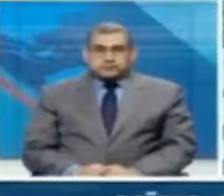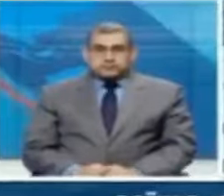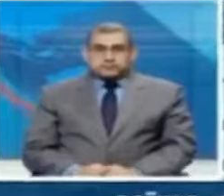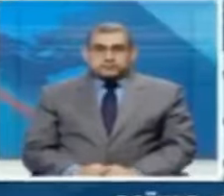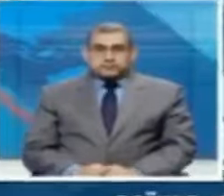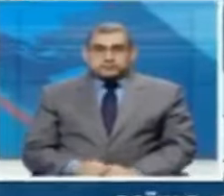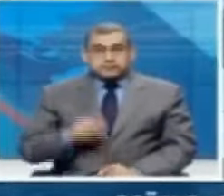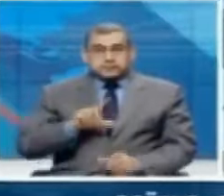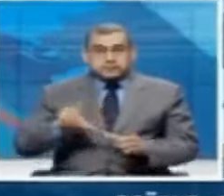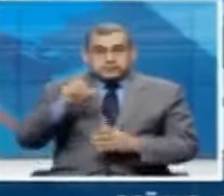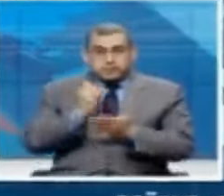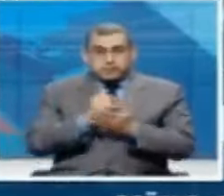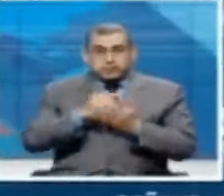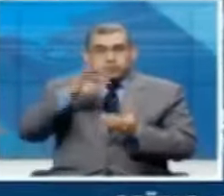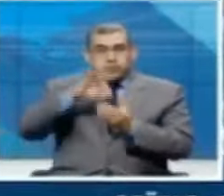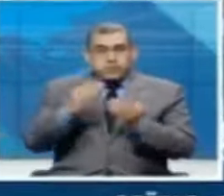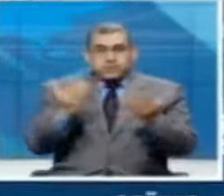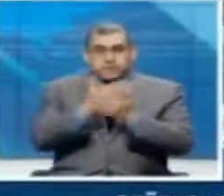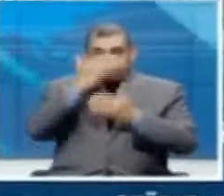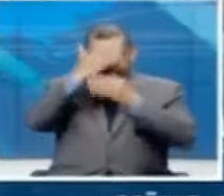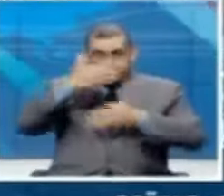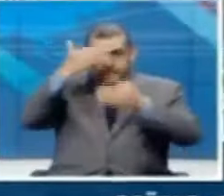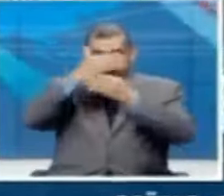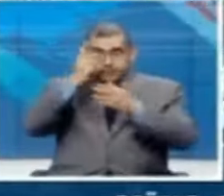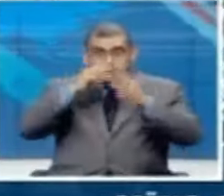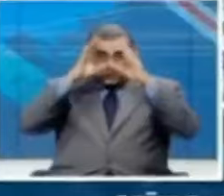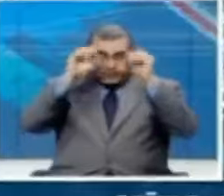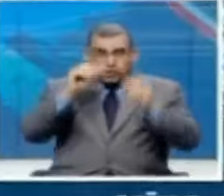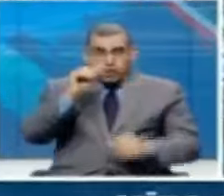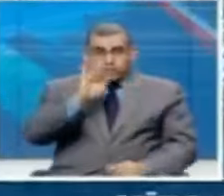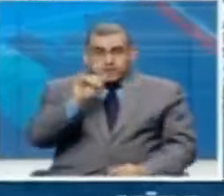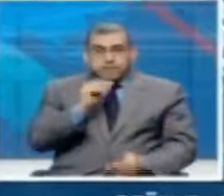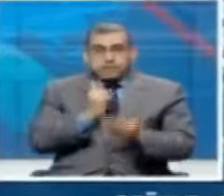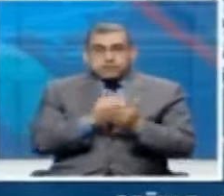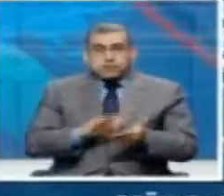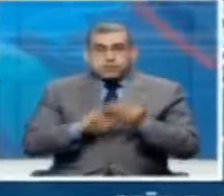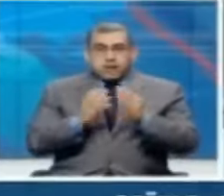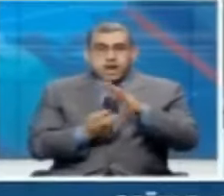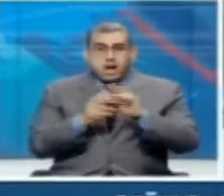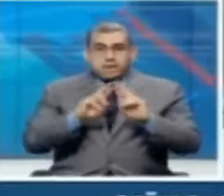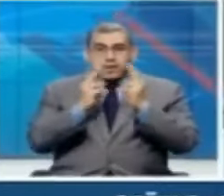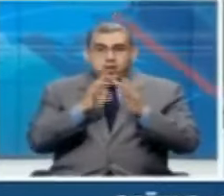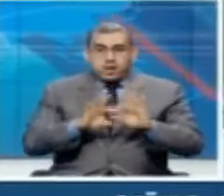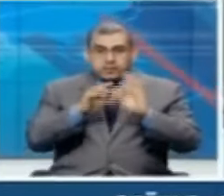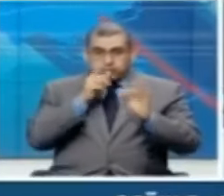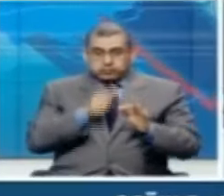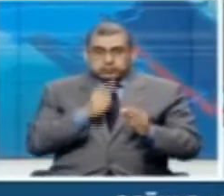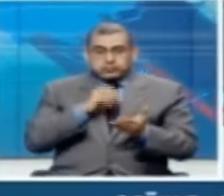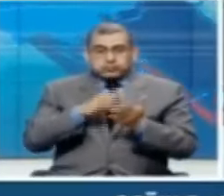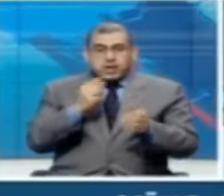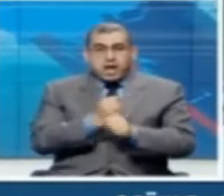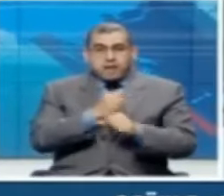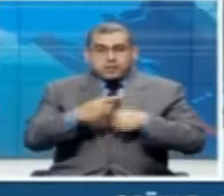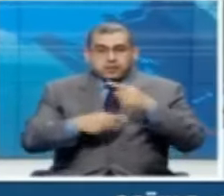برئاسة موريتانيا خلفا للمغرب وحضور السفير حسام زكي الأمين العام المساعد لجامعة الدول العربية، انطلقت أعمال